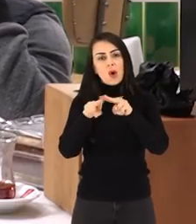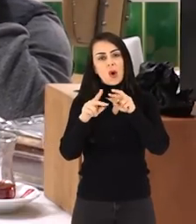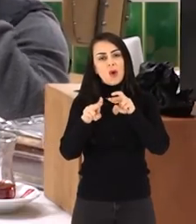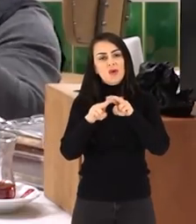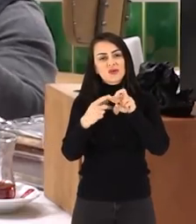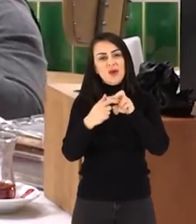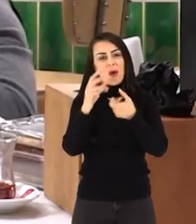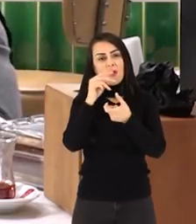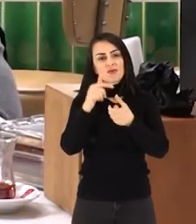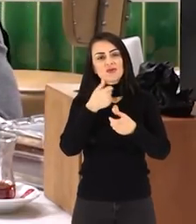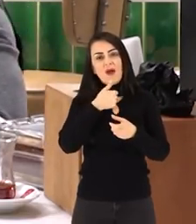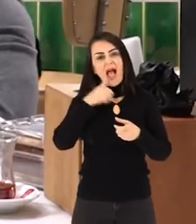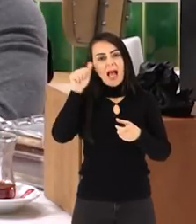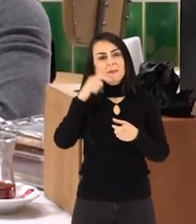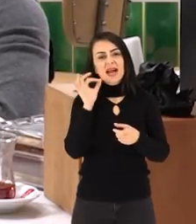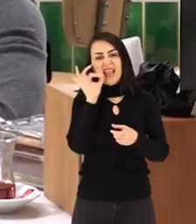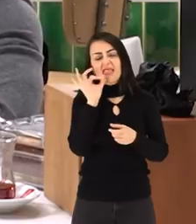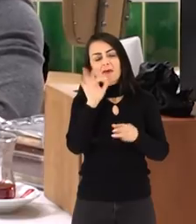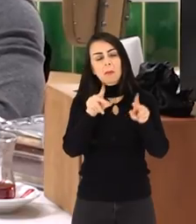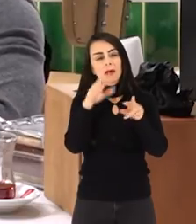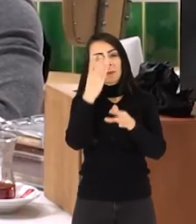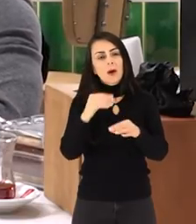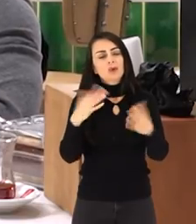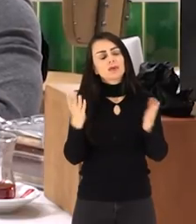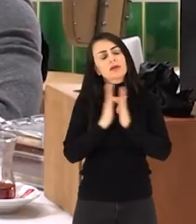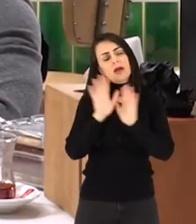ya, estağfurullah ya. Olur mu öyle şey?